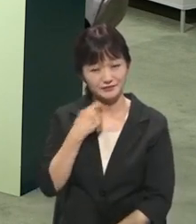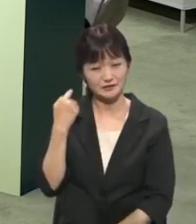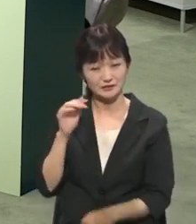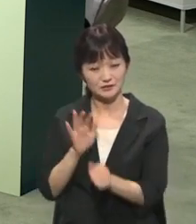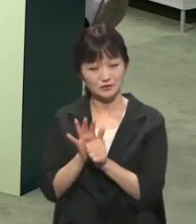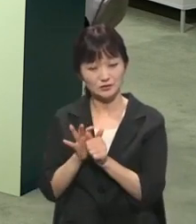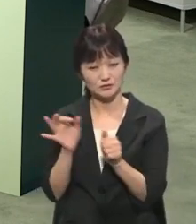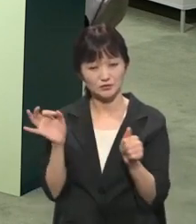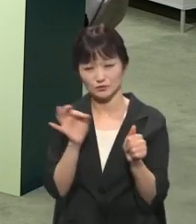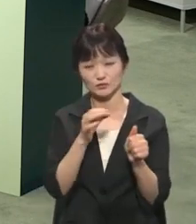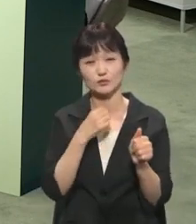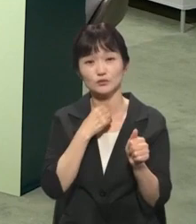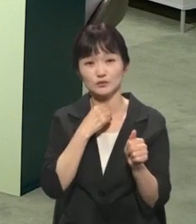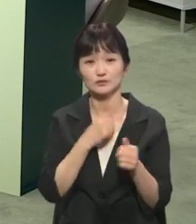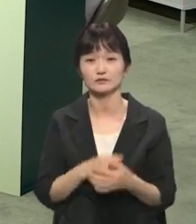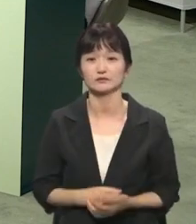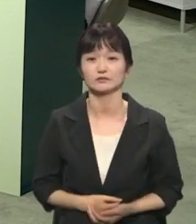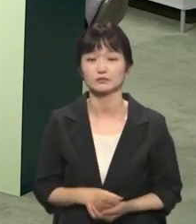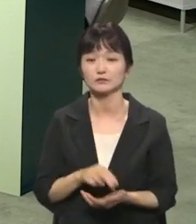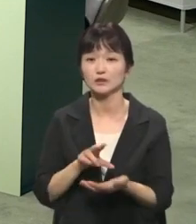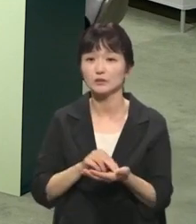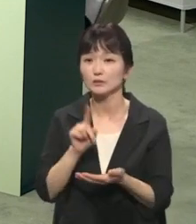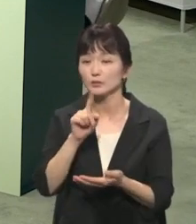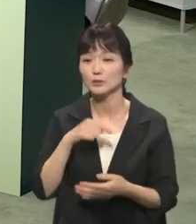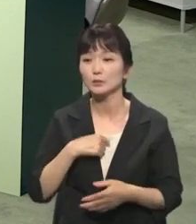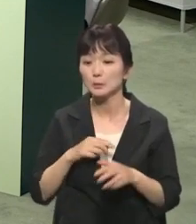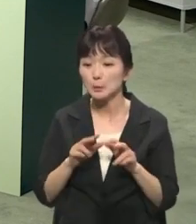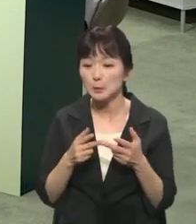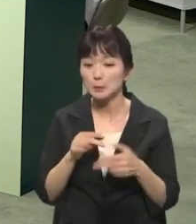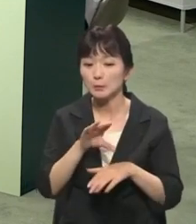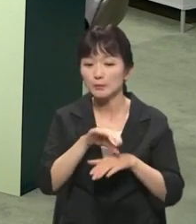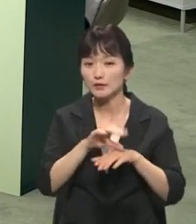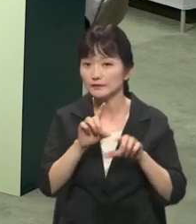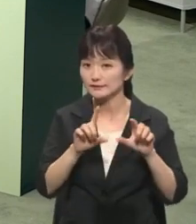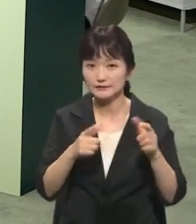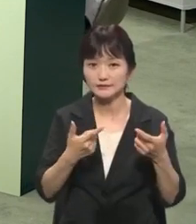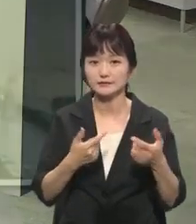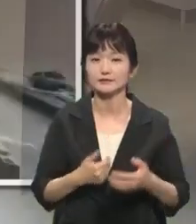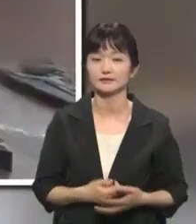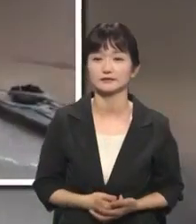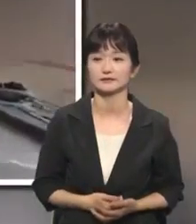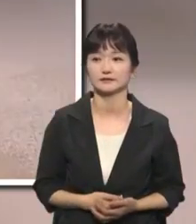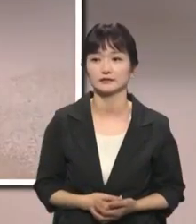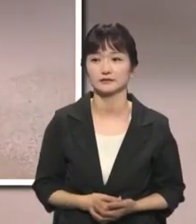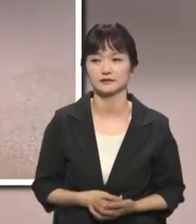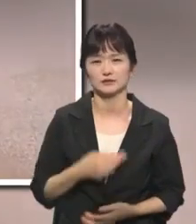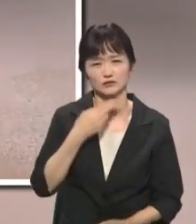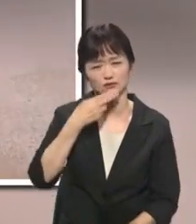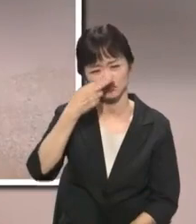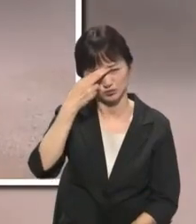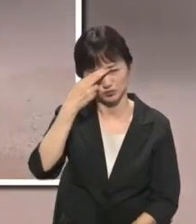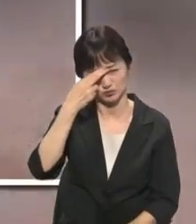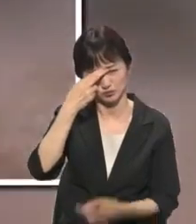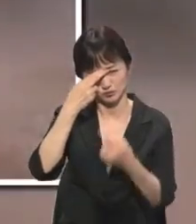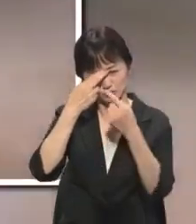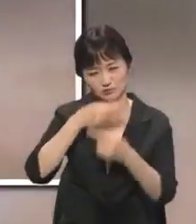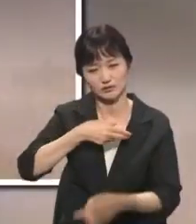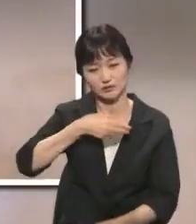사람들이 있고 또 문제가 뭐냐면 이제 본인들이 직접 방송을 하는 건 아닌데 문제가 뭐 술입니다. 술에